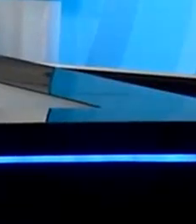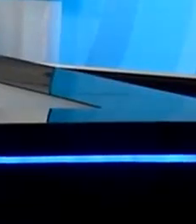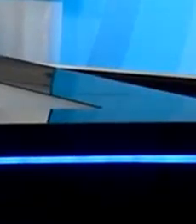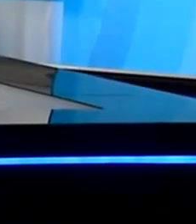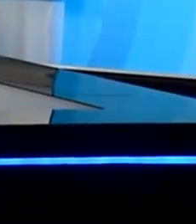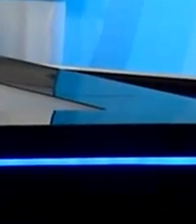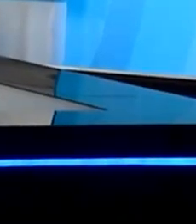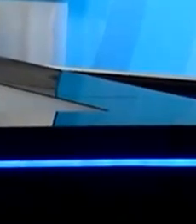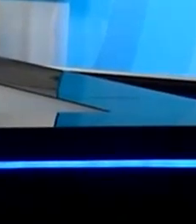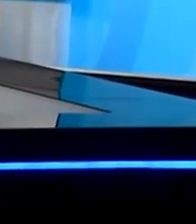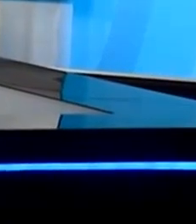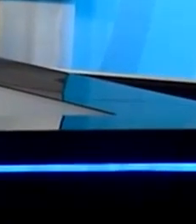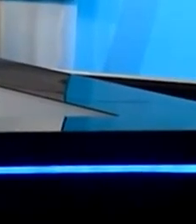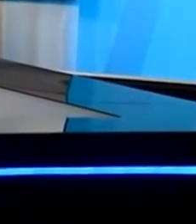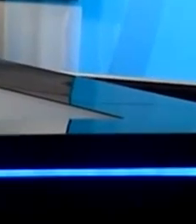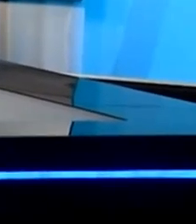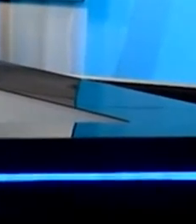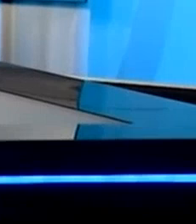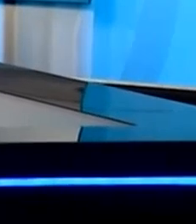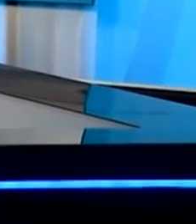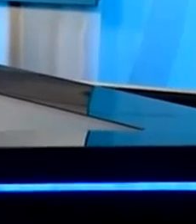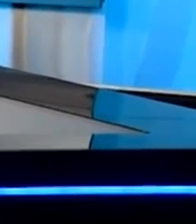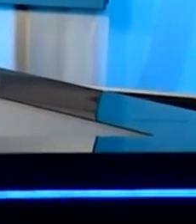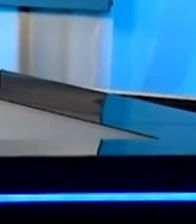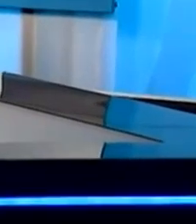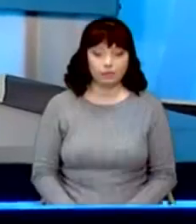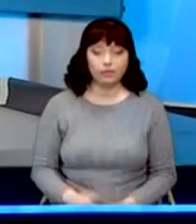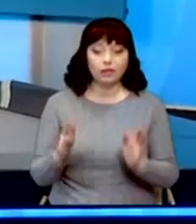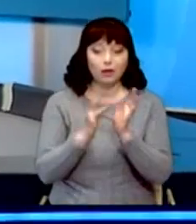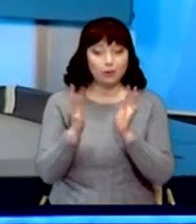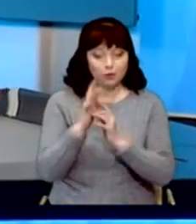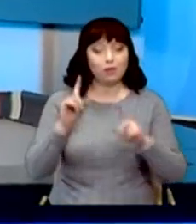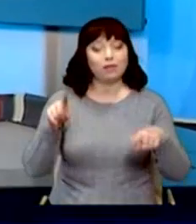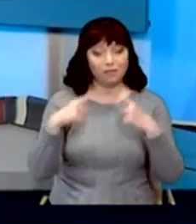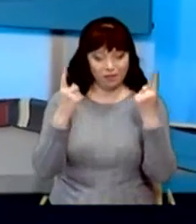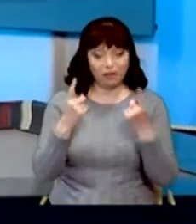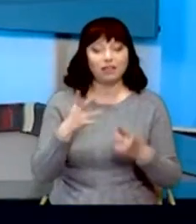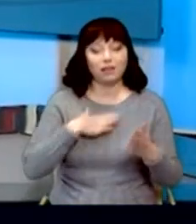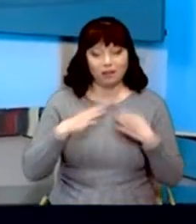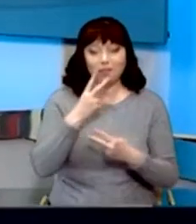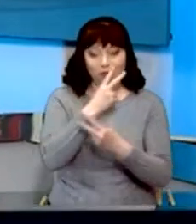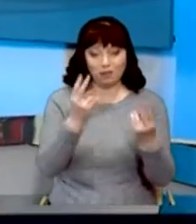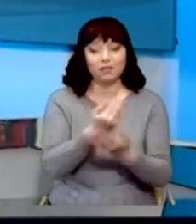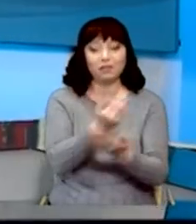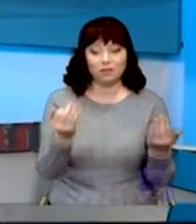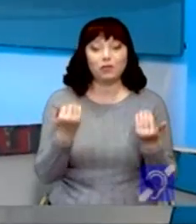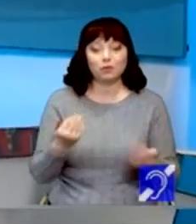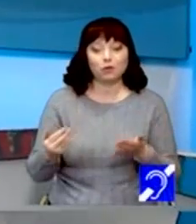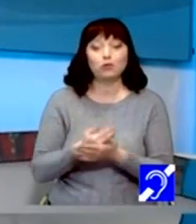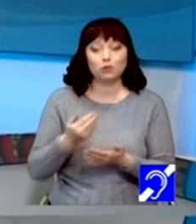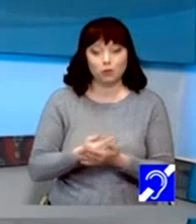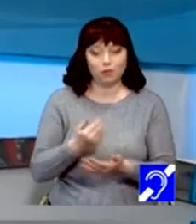telejurnalul este prezentat de Vadim Captain Aro Cristos a înviat și bine vom regăsit la telejurnal Iată titlurile